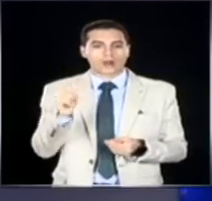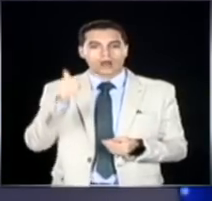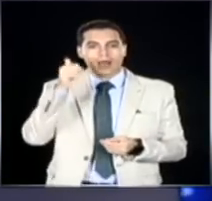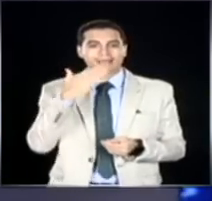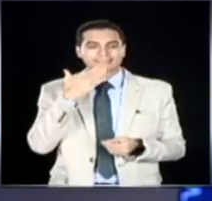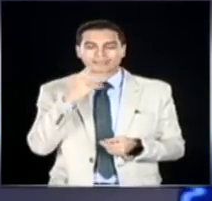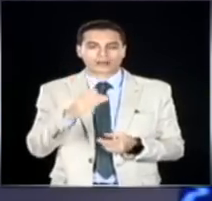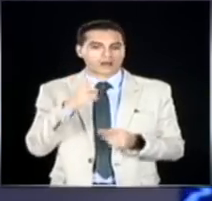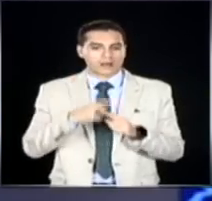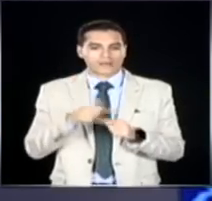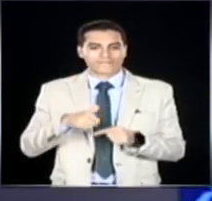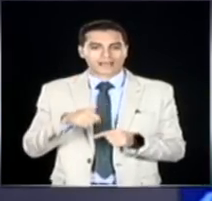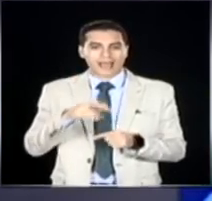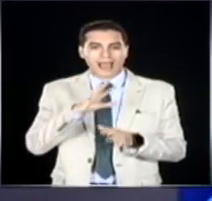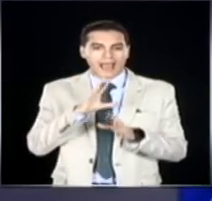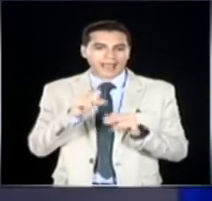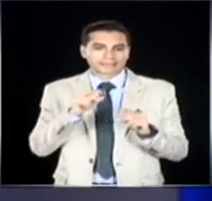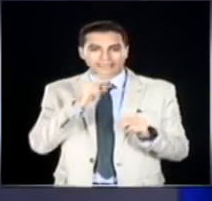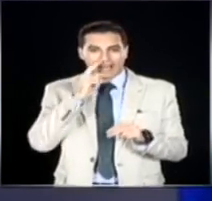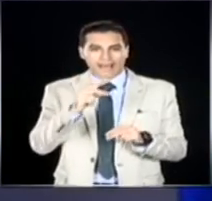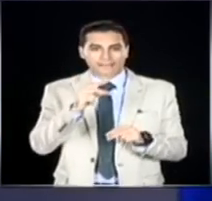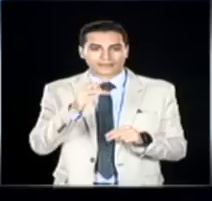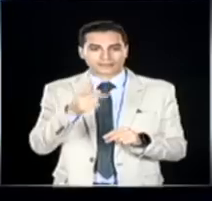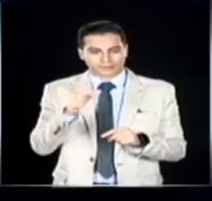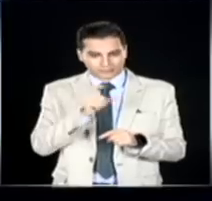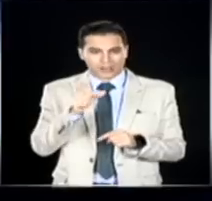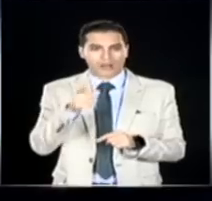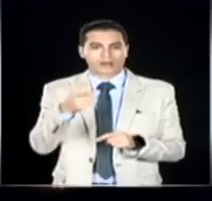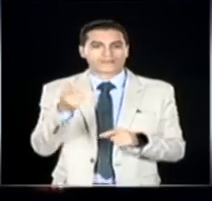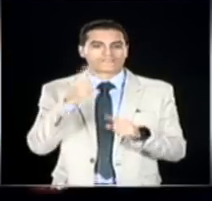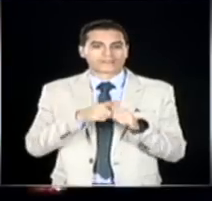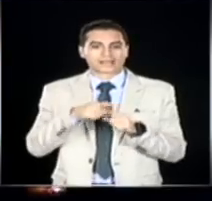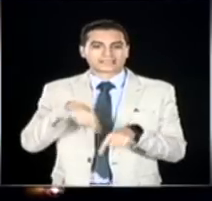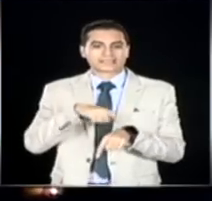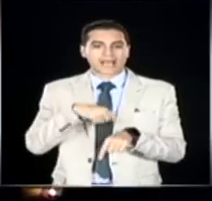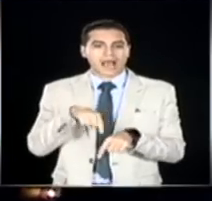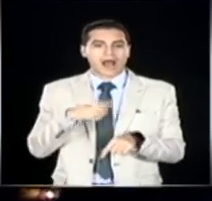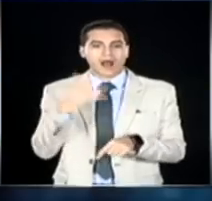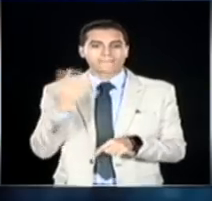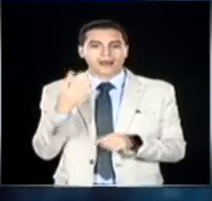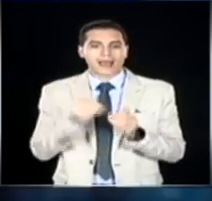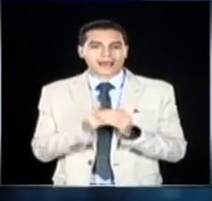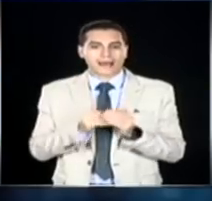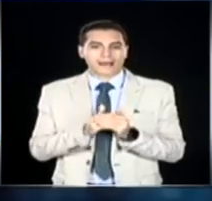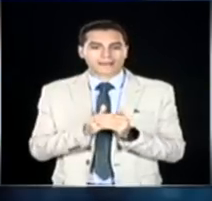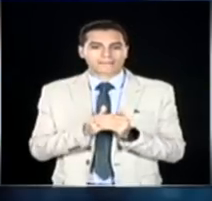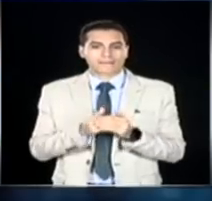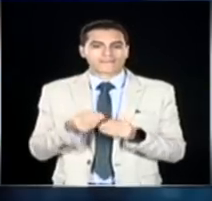هكذا تكلمت كم عدد الساعات في اربعه ايام